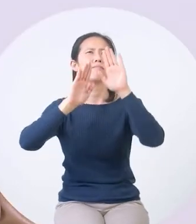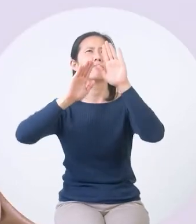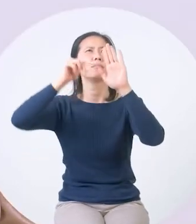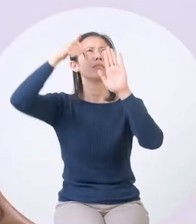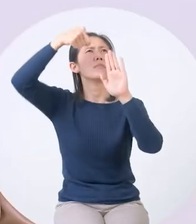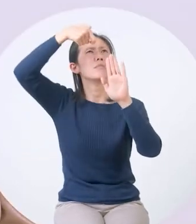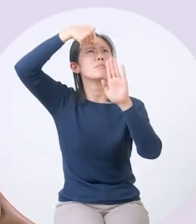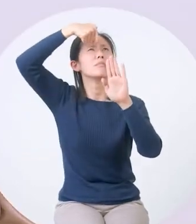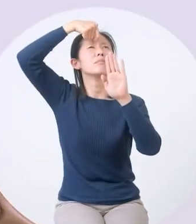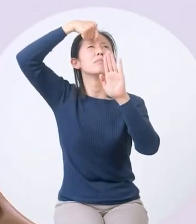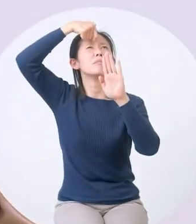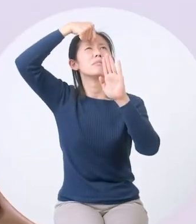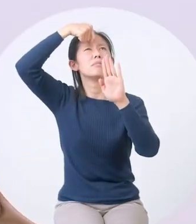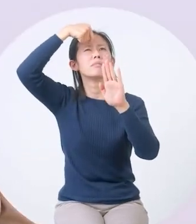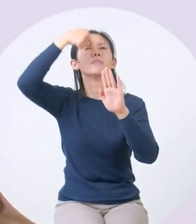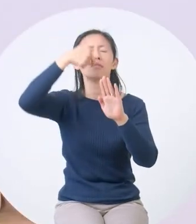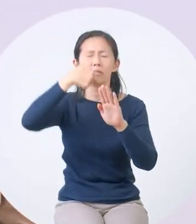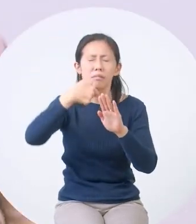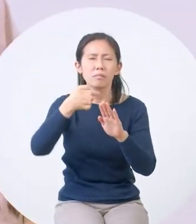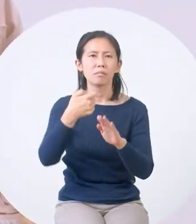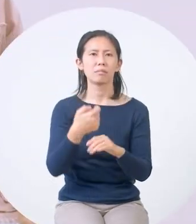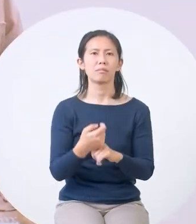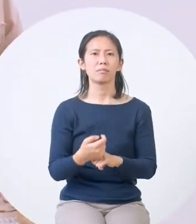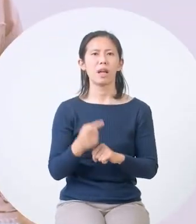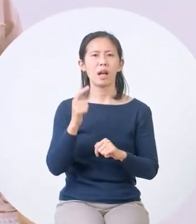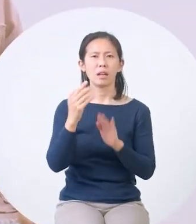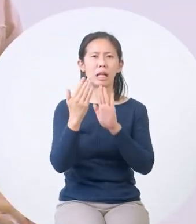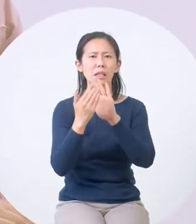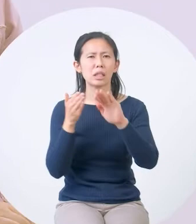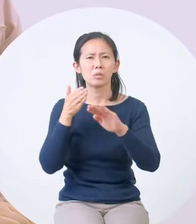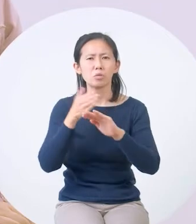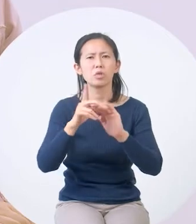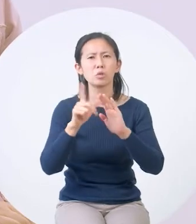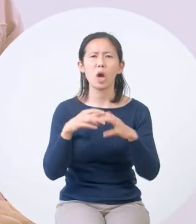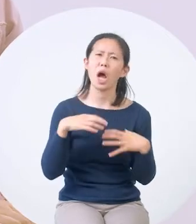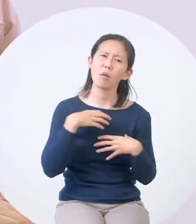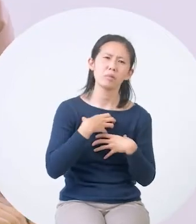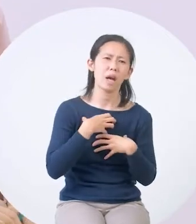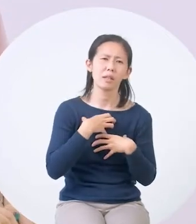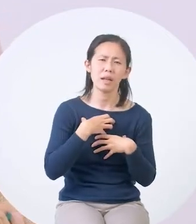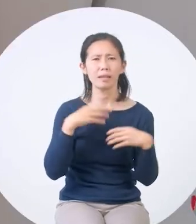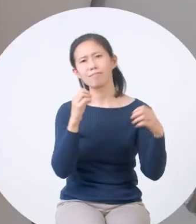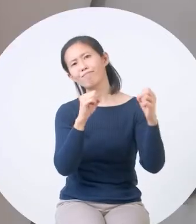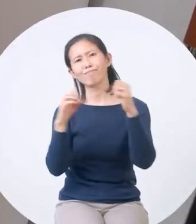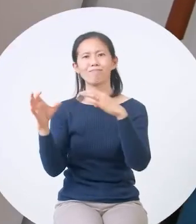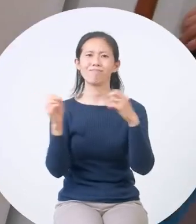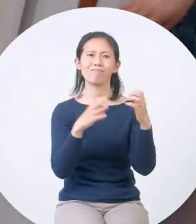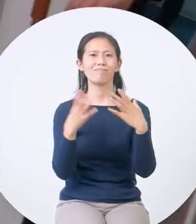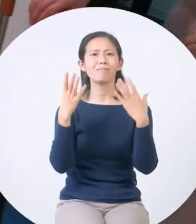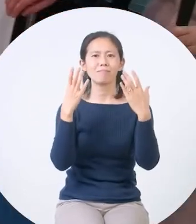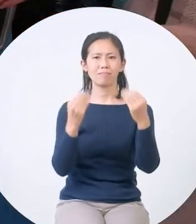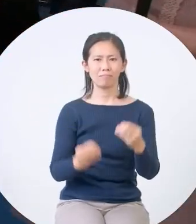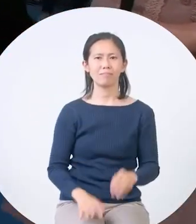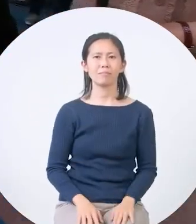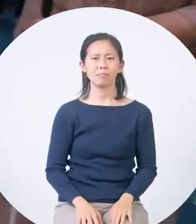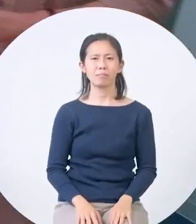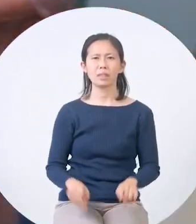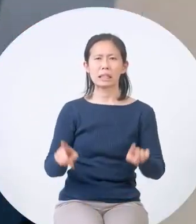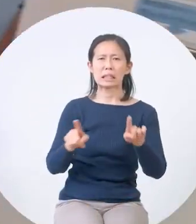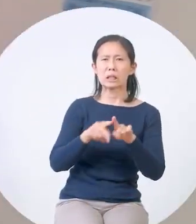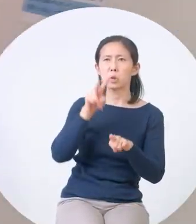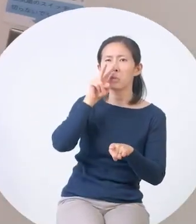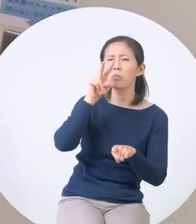りに あれ痛 かったので、多分近づきすぎると危ないねっていうお話をしてました。 ちょっとやっぱり一緒に見ててすご